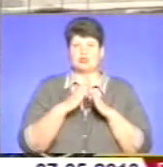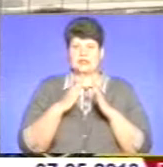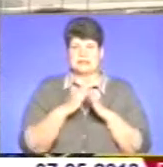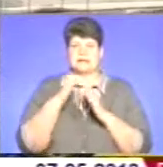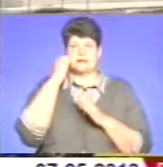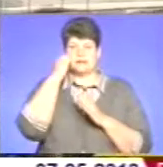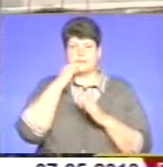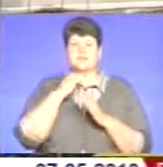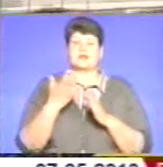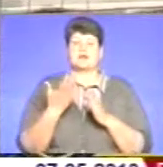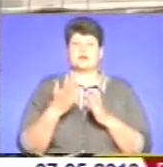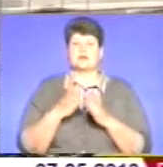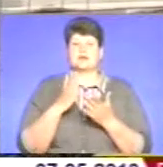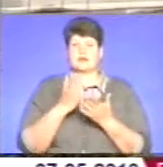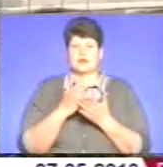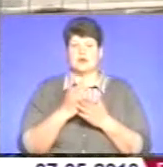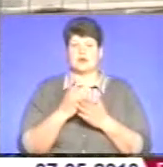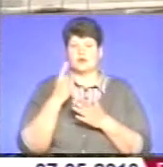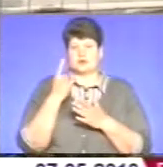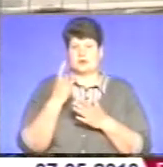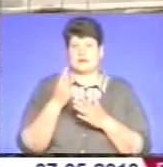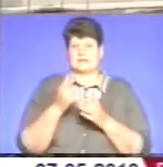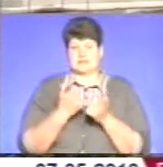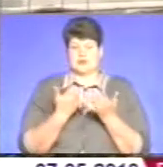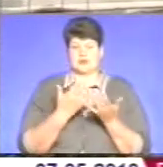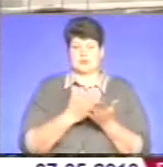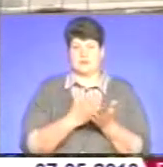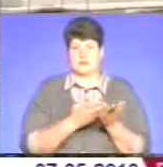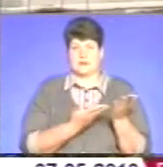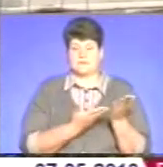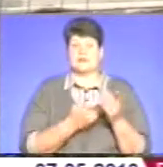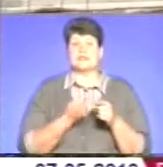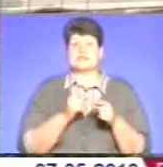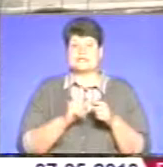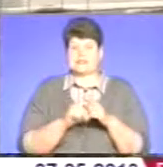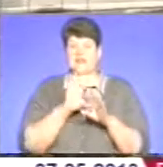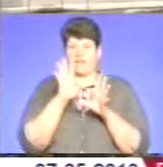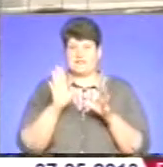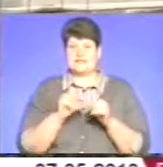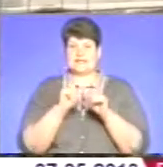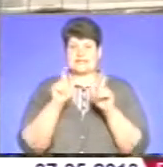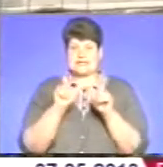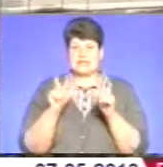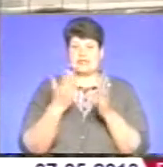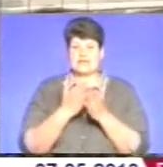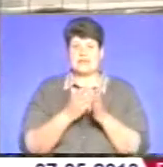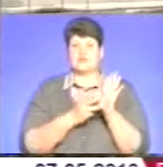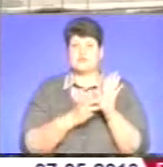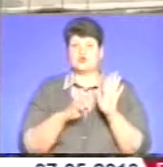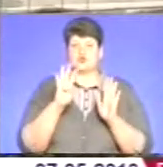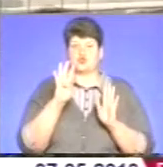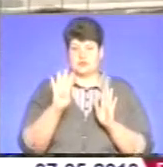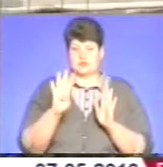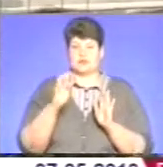дитячих, 4 дорослих, 1 геріатричний пансіонат, біля якого ми знаходимося. У всіх цих закладах є 804 підопічних. У нас